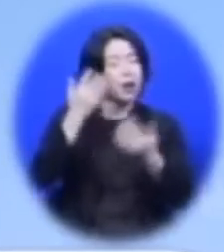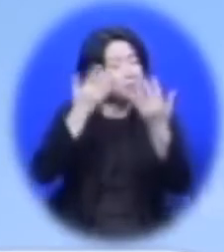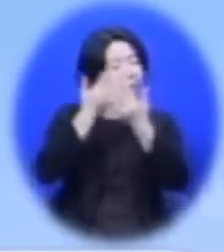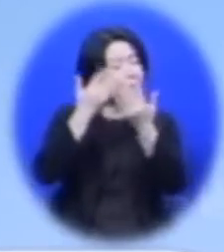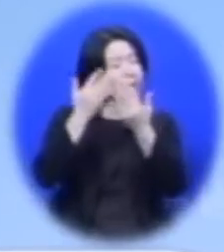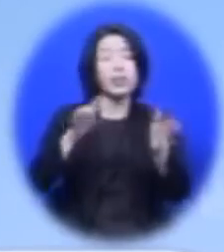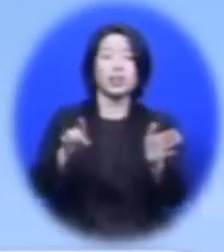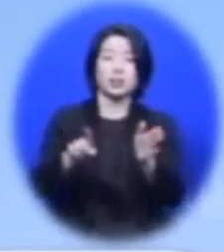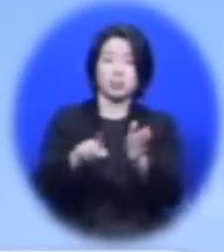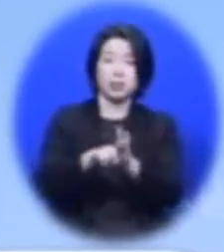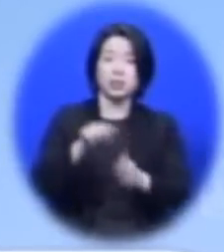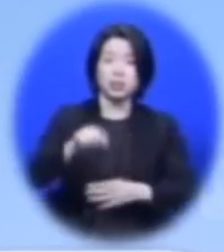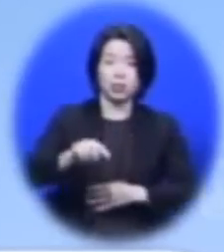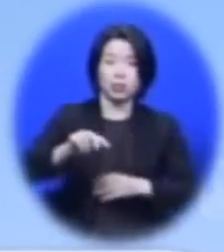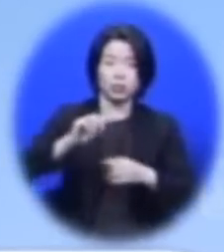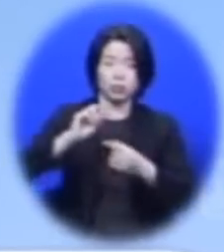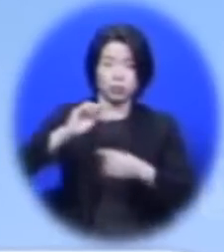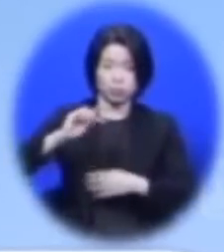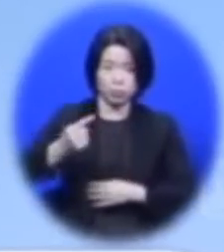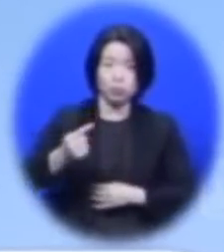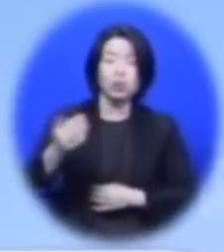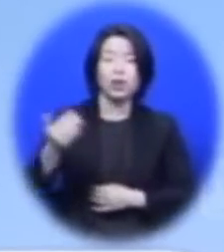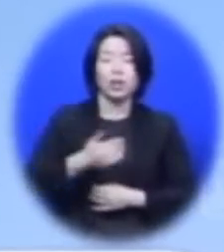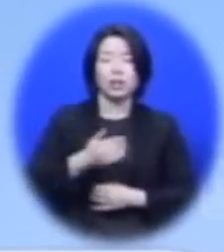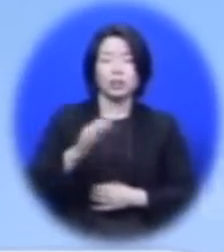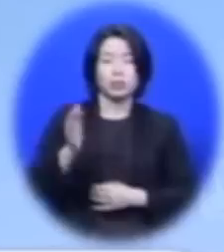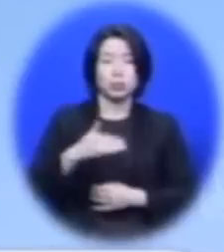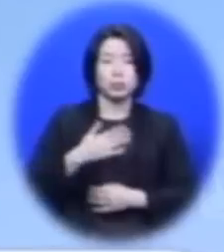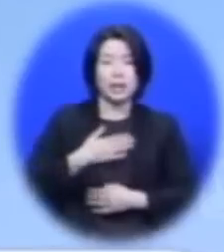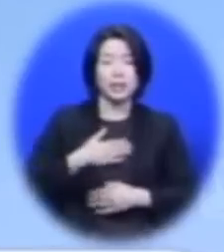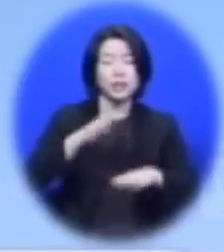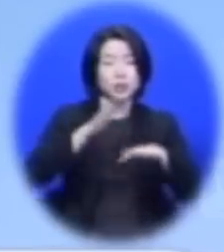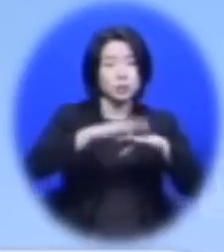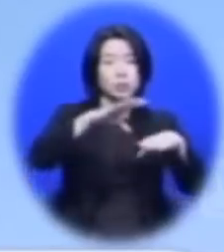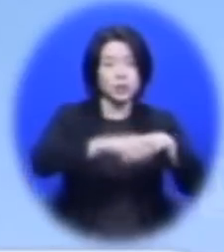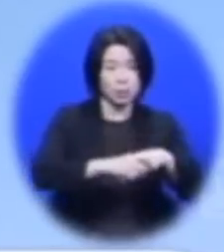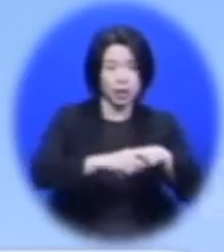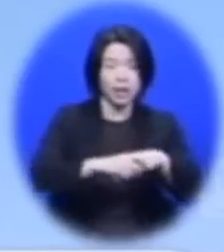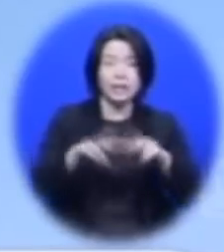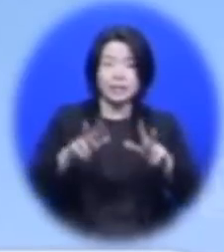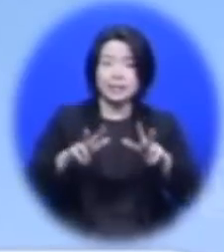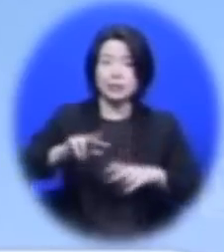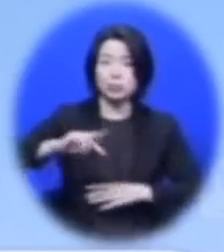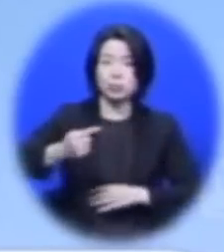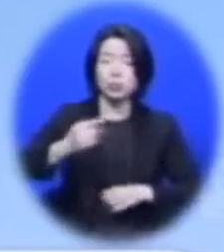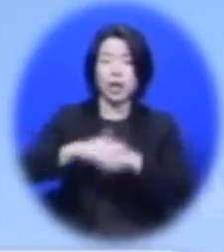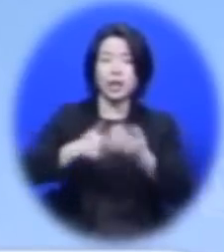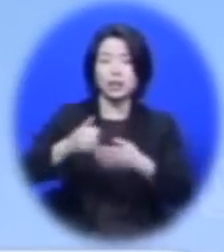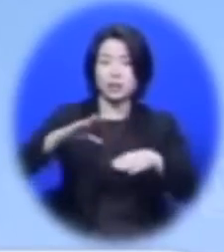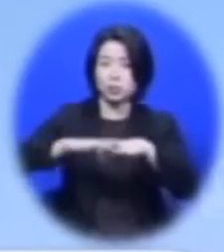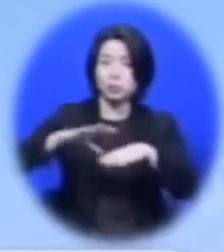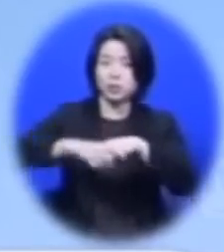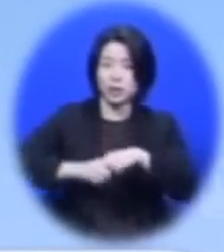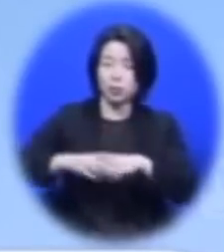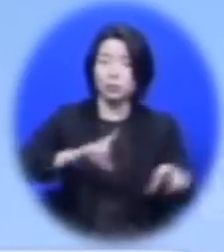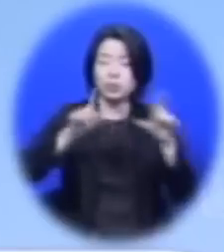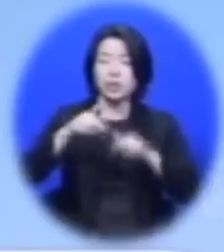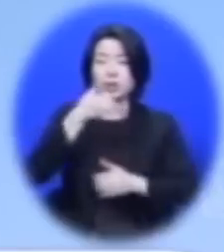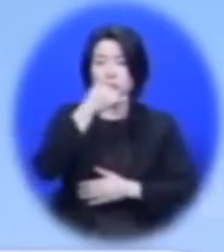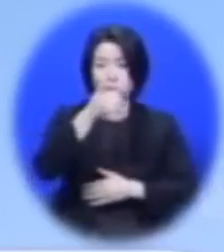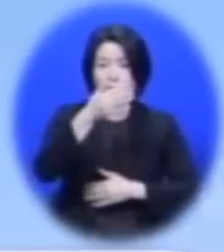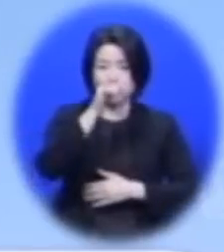것과 나는 하나님과 손잡아 봤어. 지금도 하나님과 손잡고 살아. 나는 하나님과